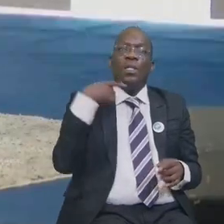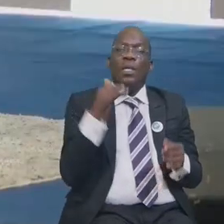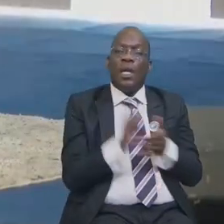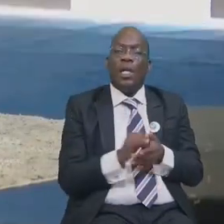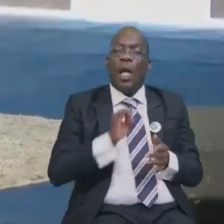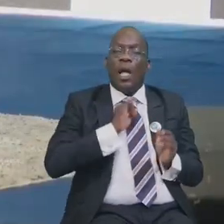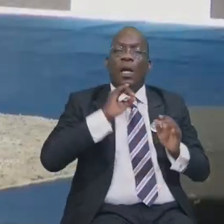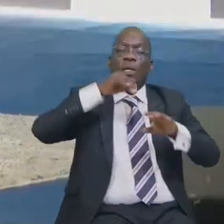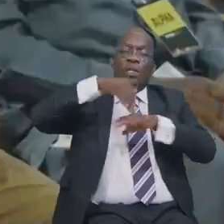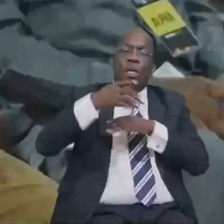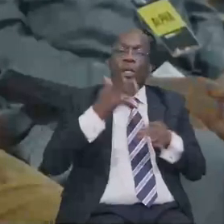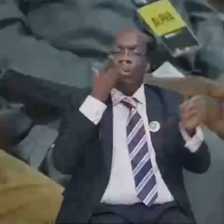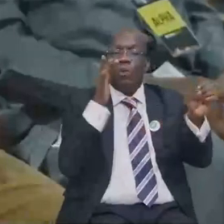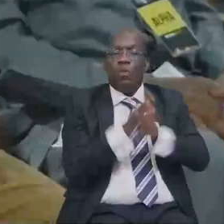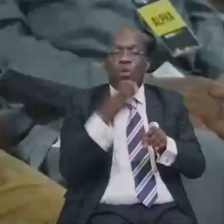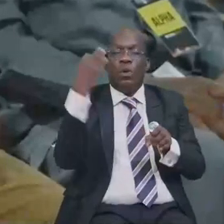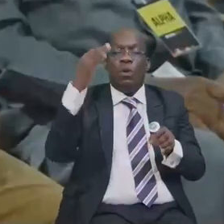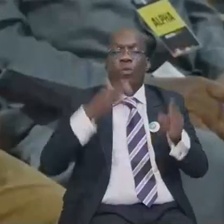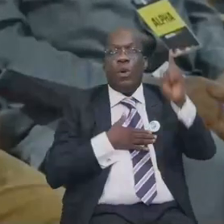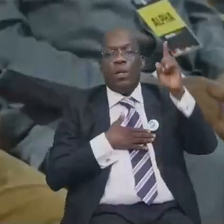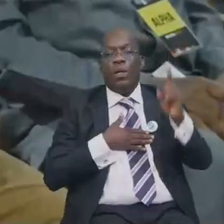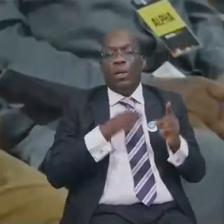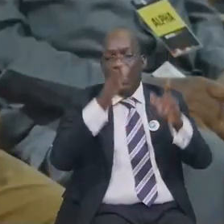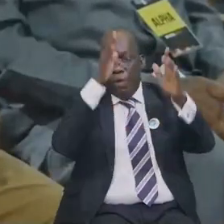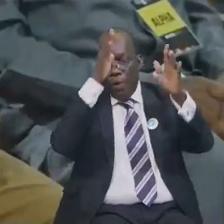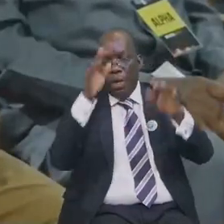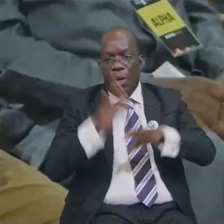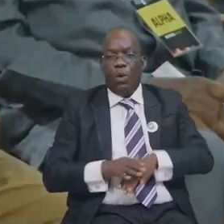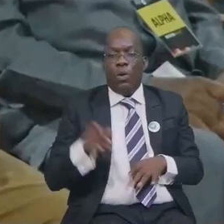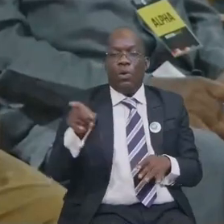j'enverrai sur vous ce que mon Père a promis.